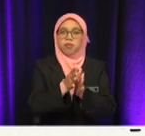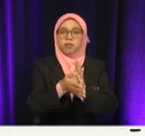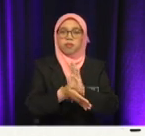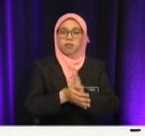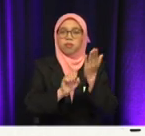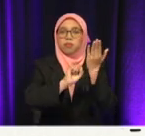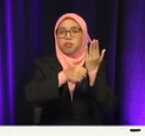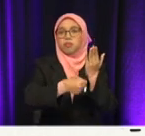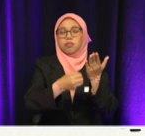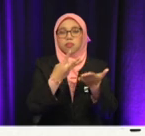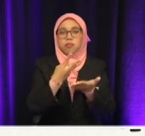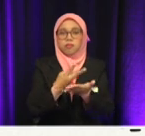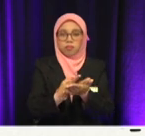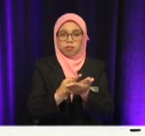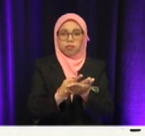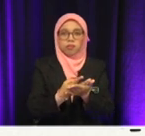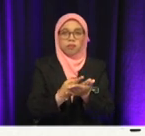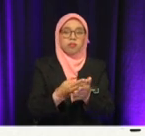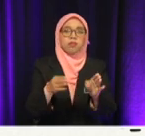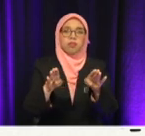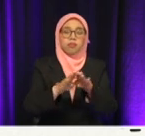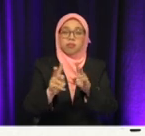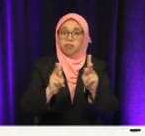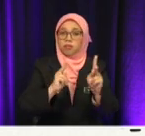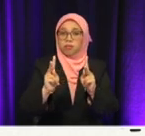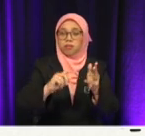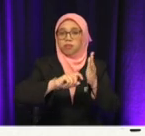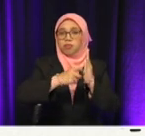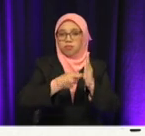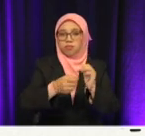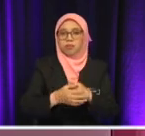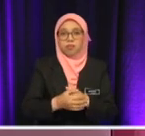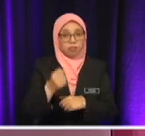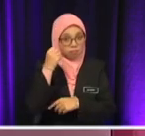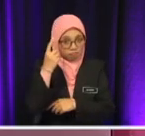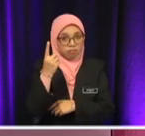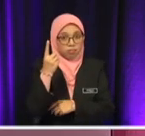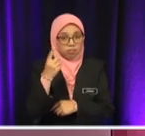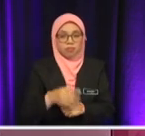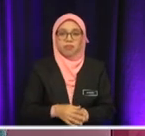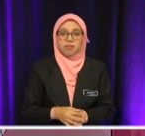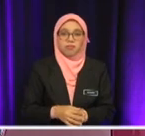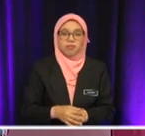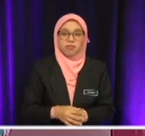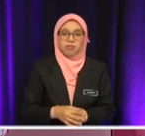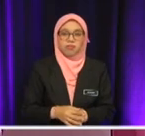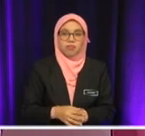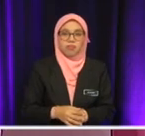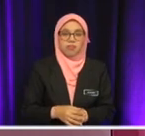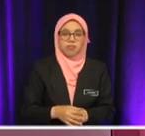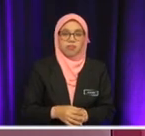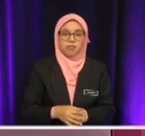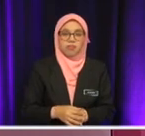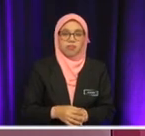kewangan ini sebagai kita punya kata kunci. Okey, harap kamu dapat sesuatu. Okey, seterusnya kita